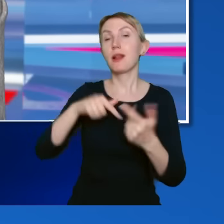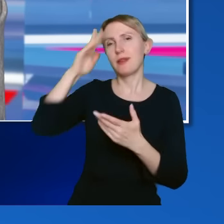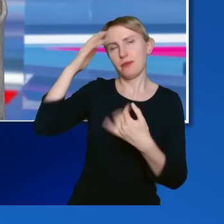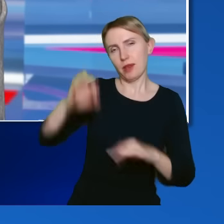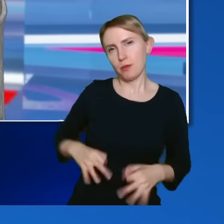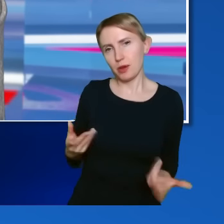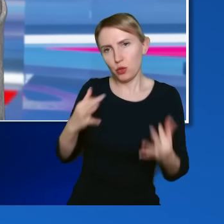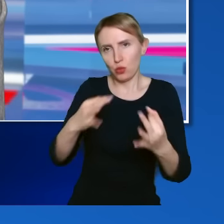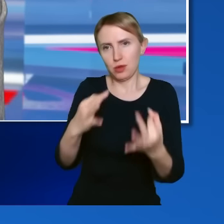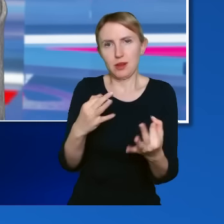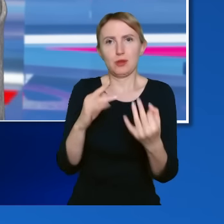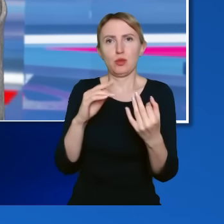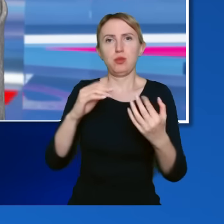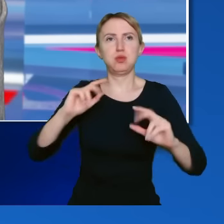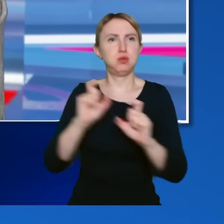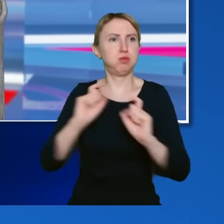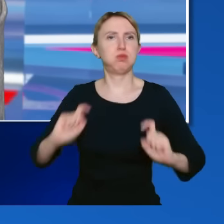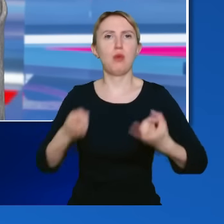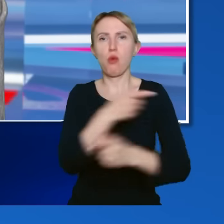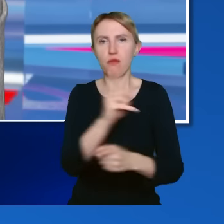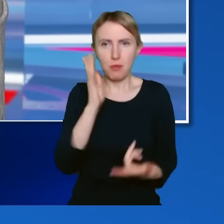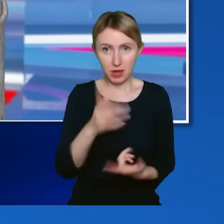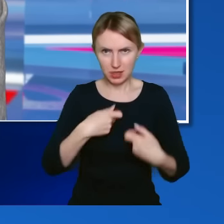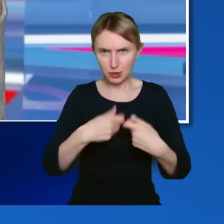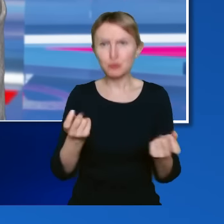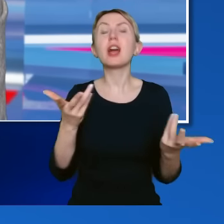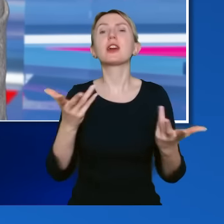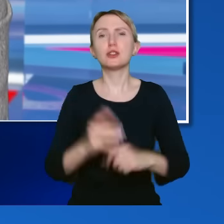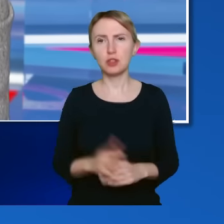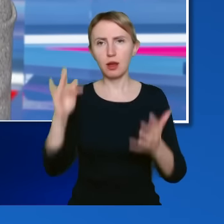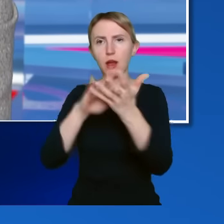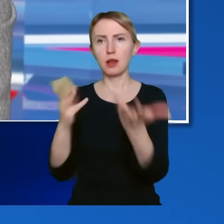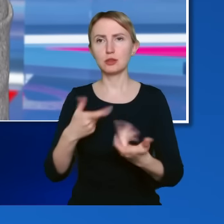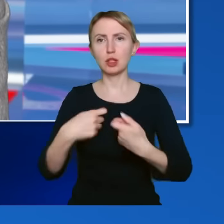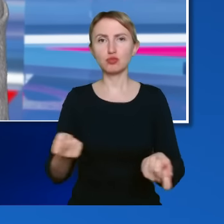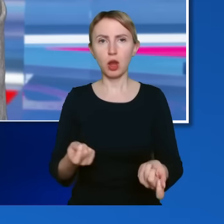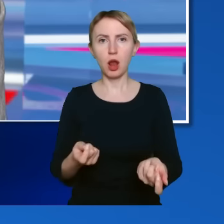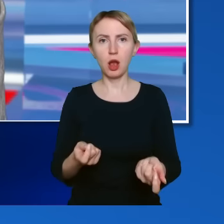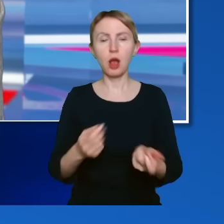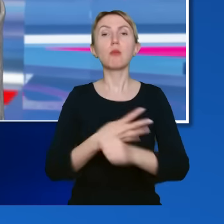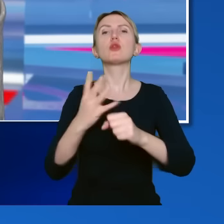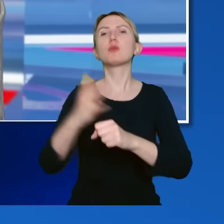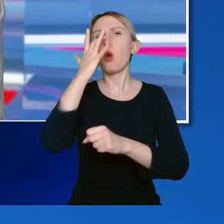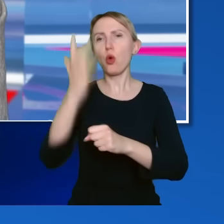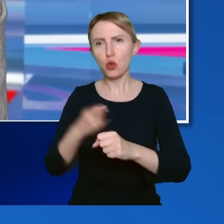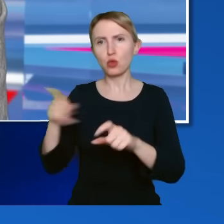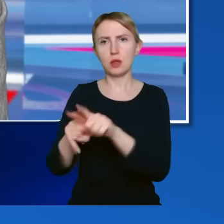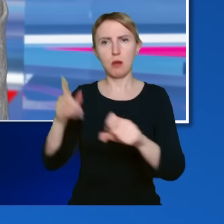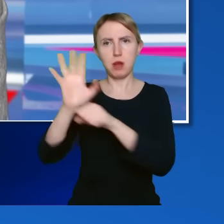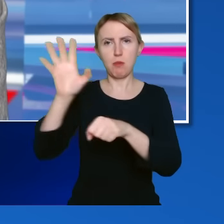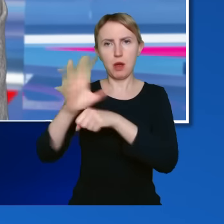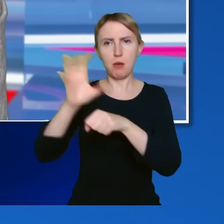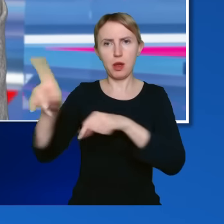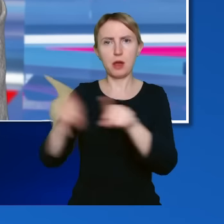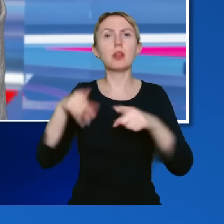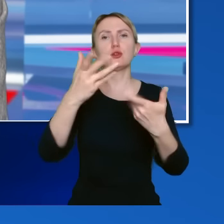przecież to jest długi proces. No państwo sami będą sprzedawać, gdzie to ma trafić, bo tam też zboże rosyjskie płynie. Rozumiem, że na te rynki,